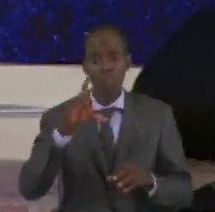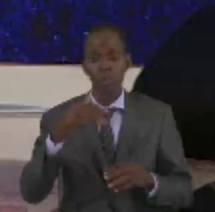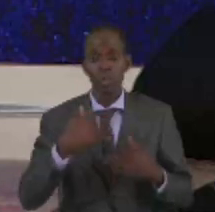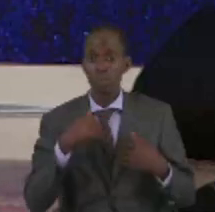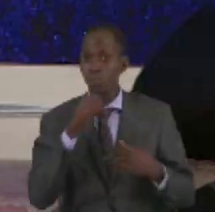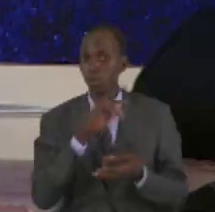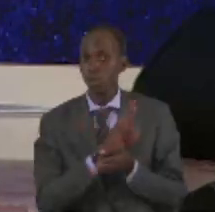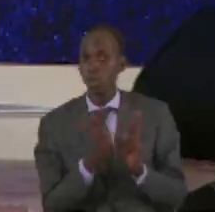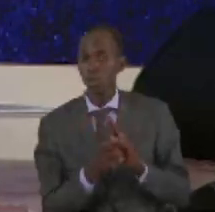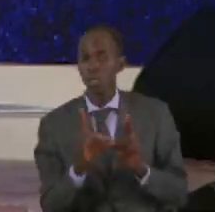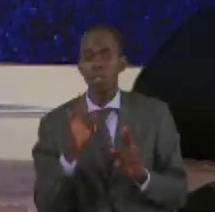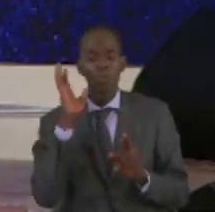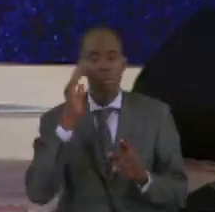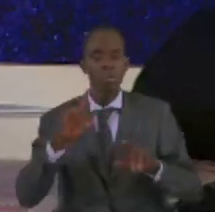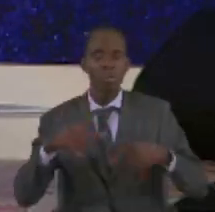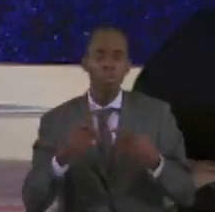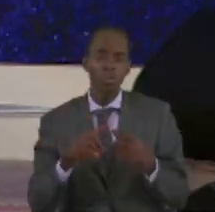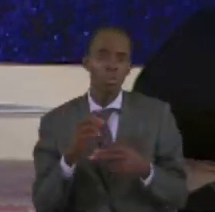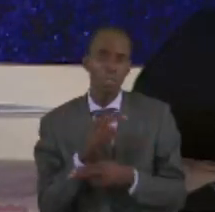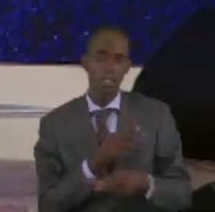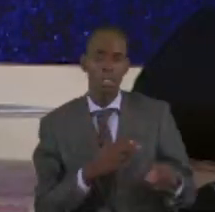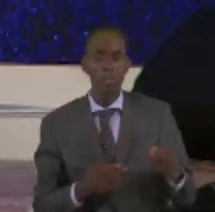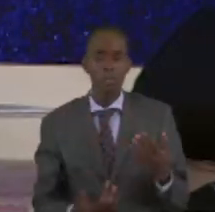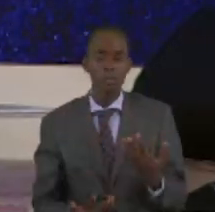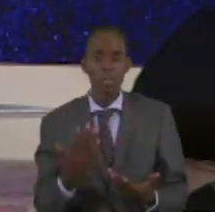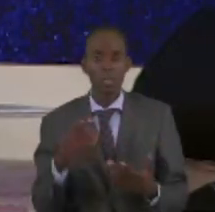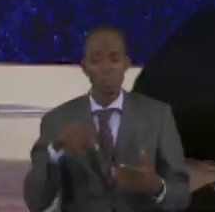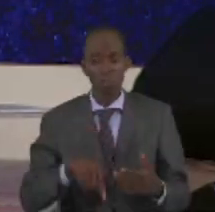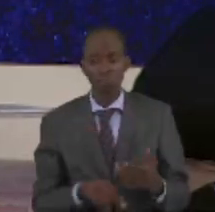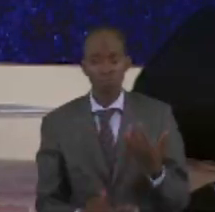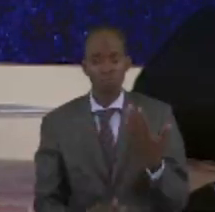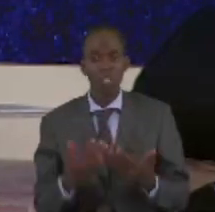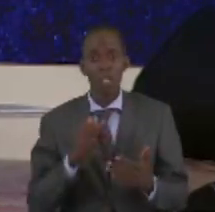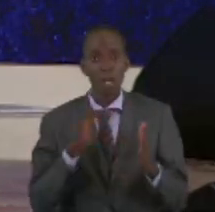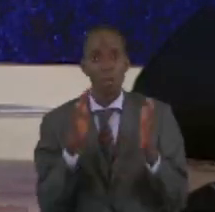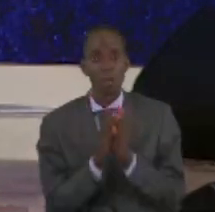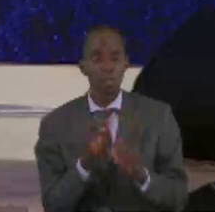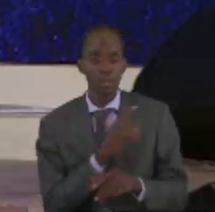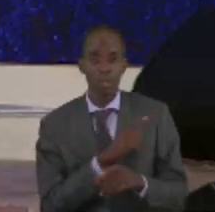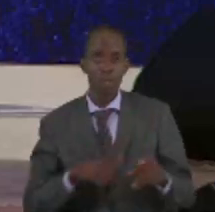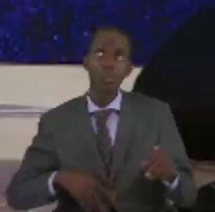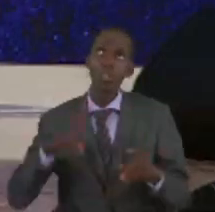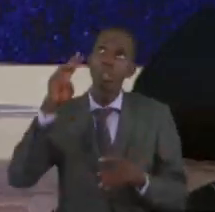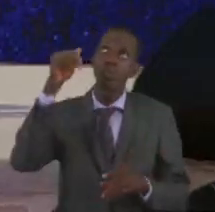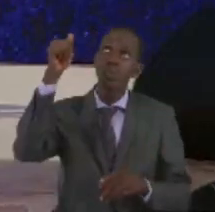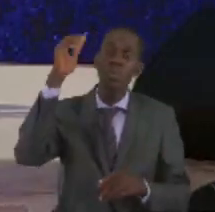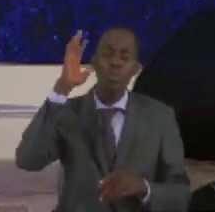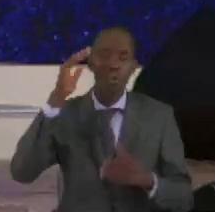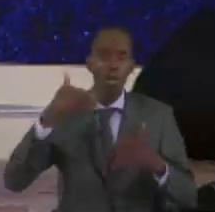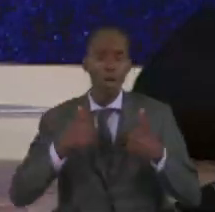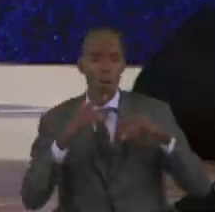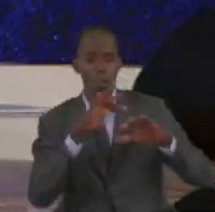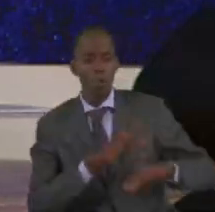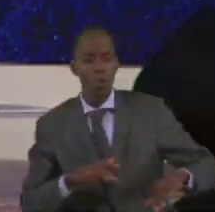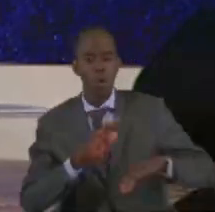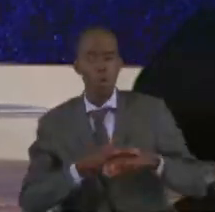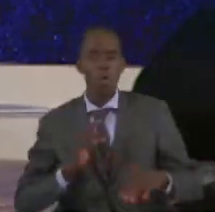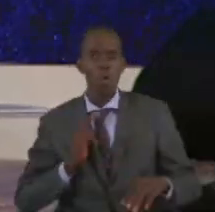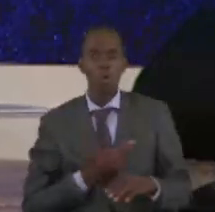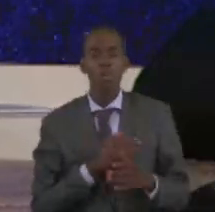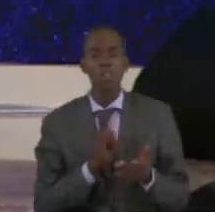pas repenti, il serait allé en enfer. Je prie que le Seigneur lui-même ait pitié de nous,